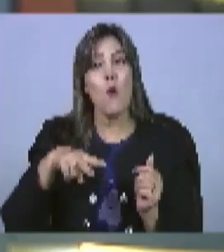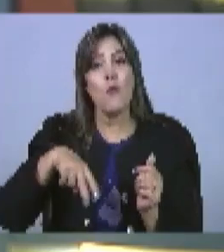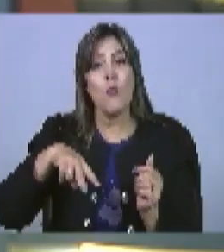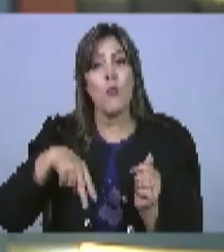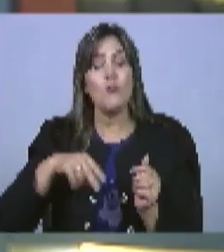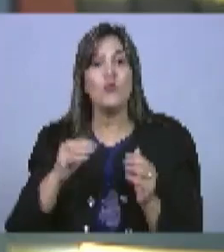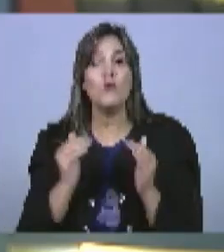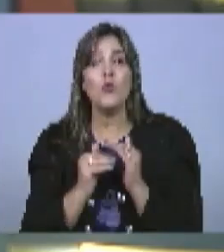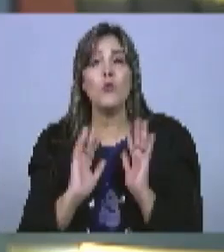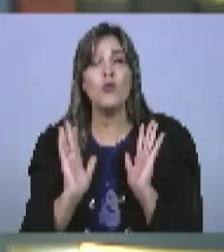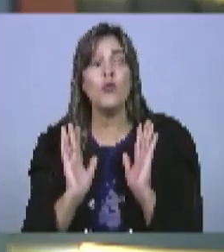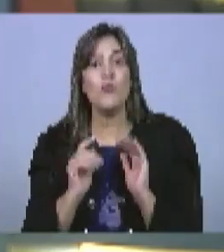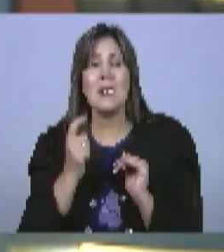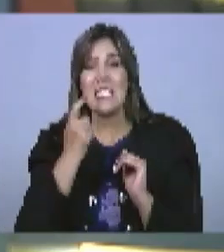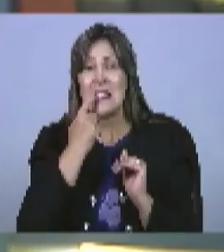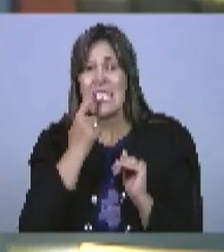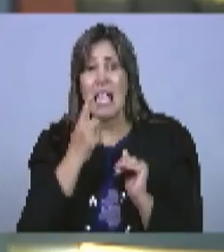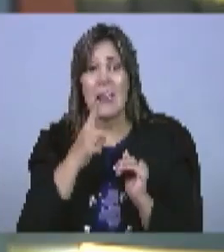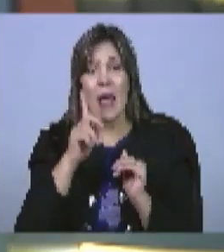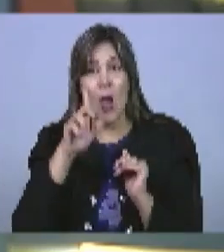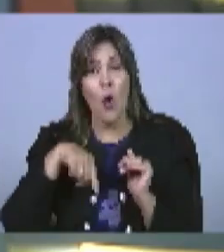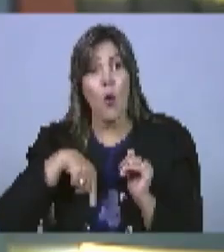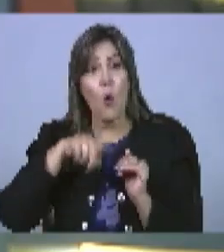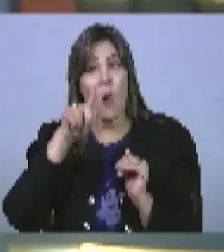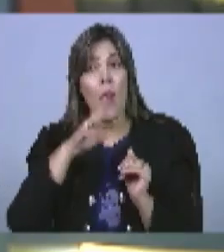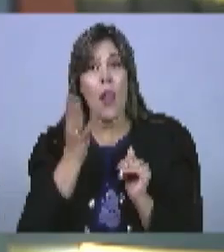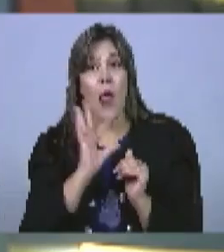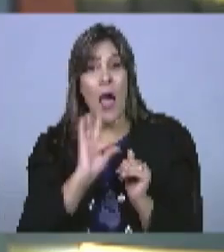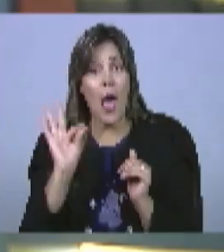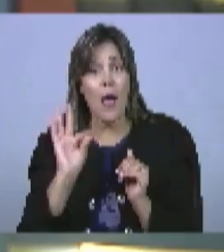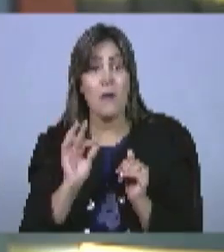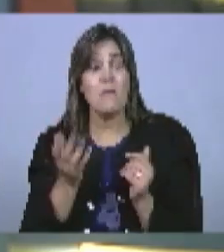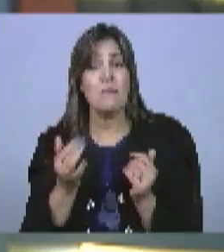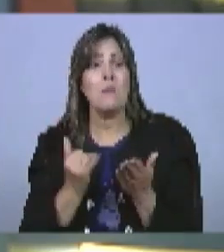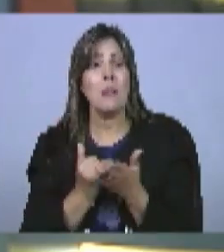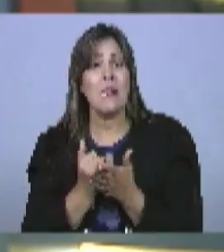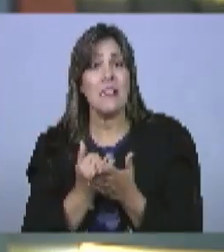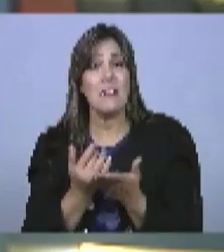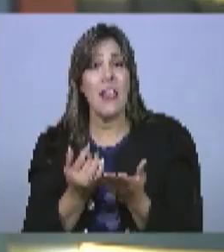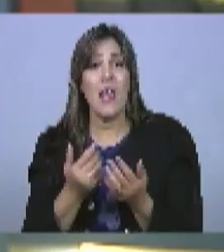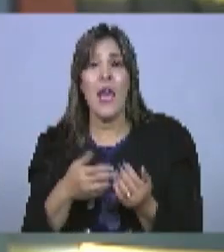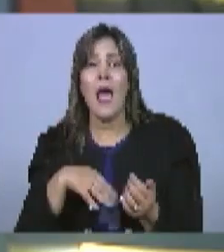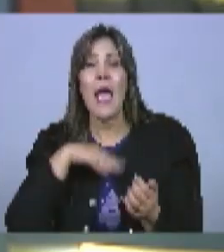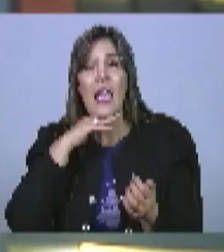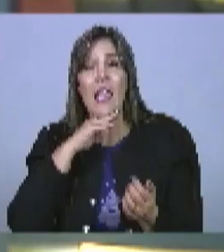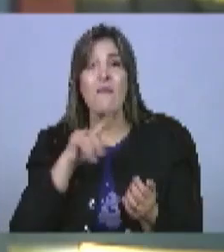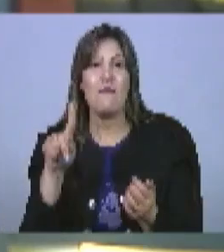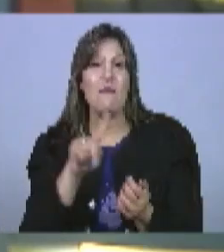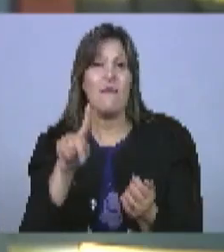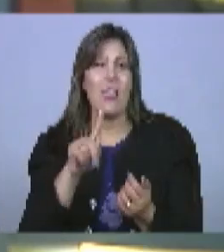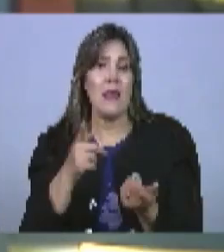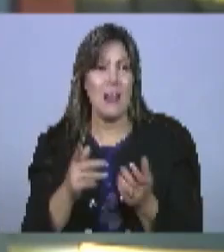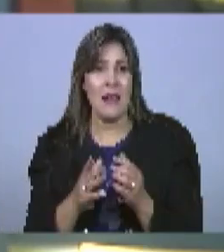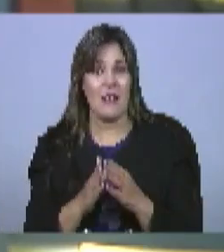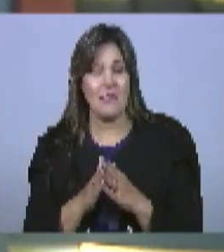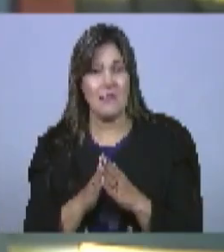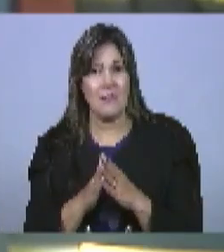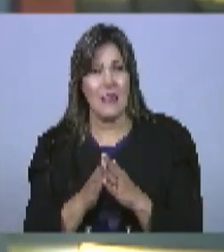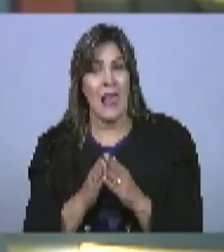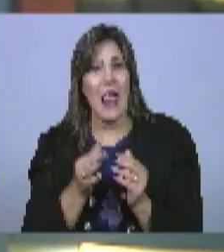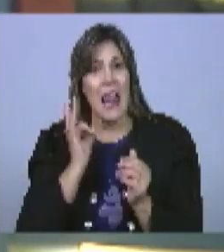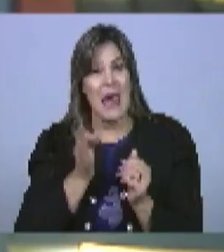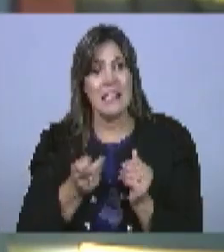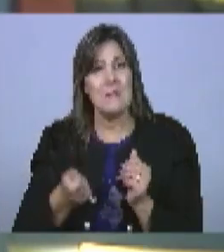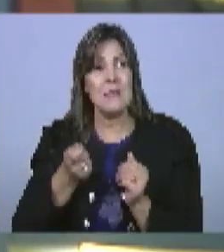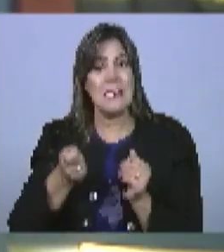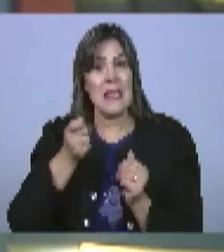يوم العام الدراسي بكل الدوشه اللي احنا شايفينها غير كافي ا